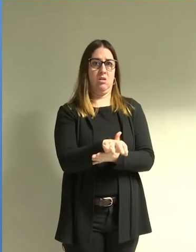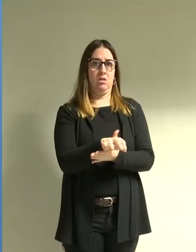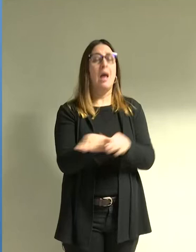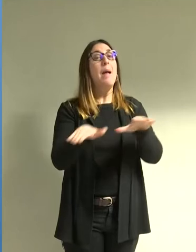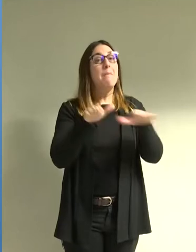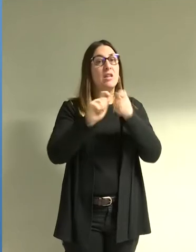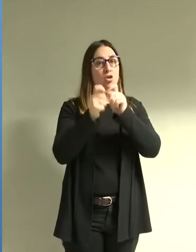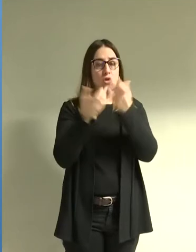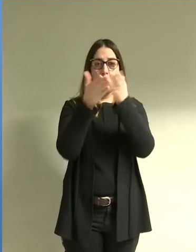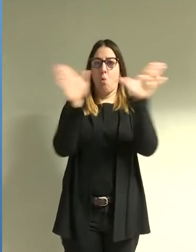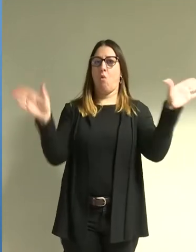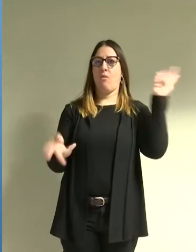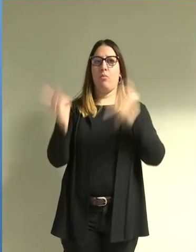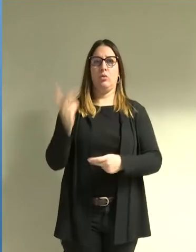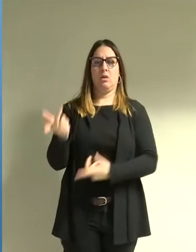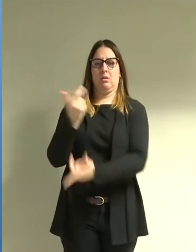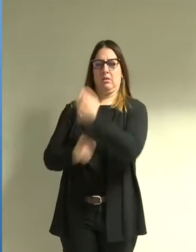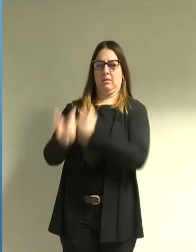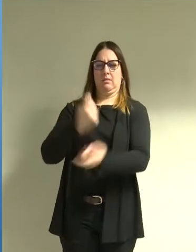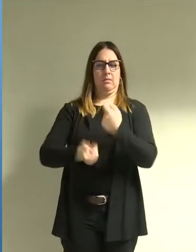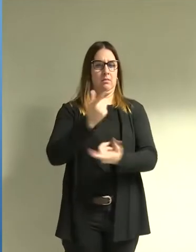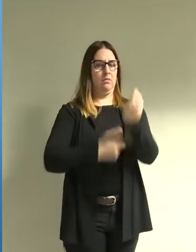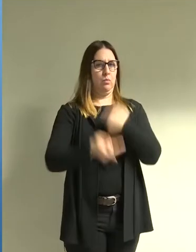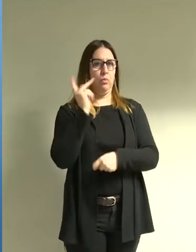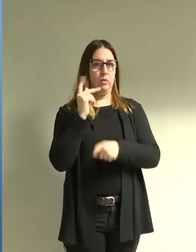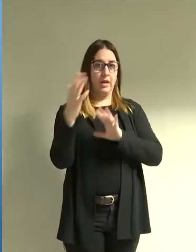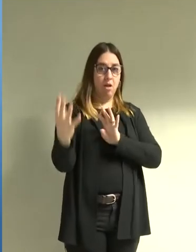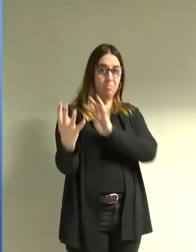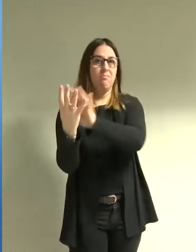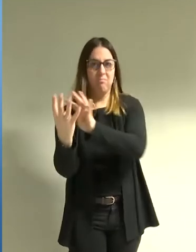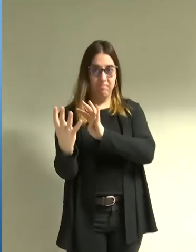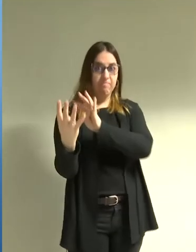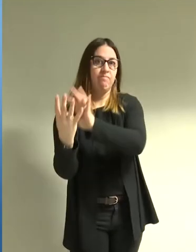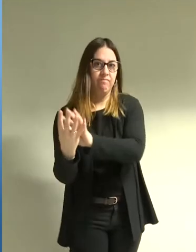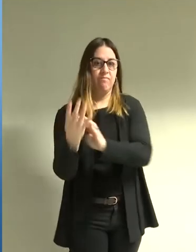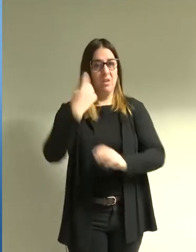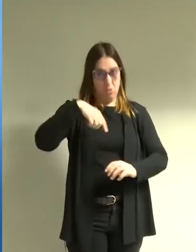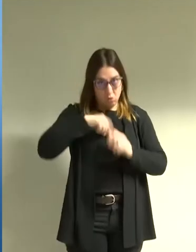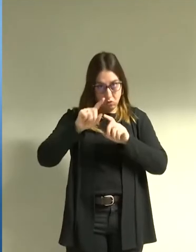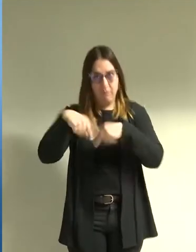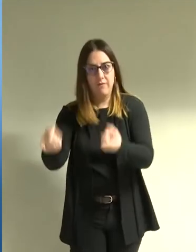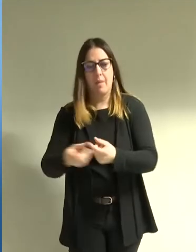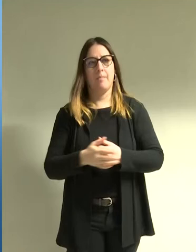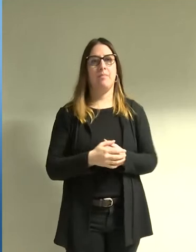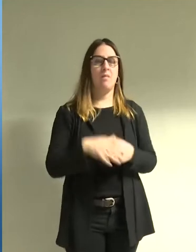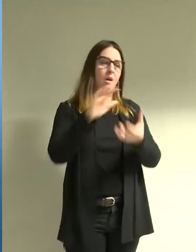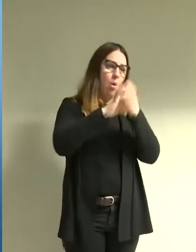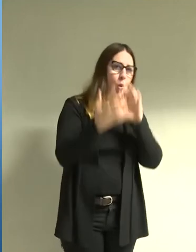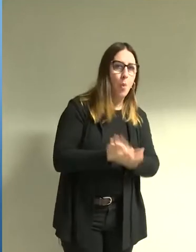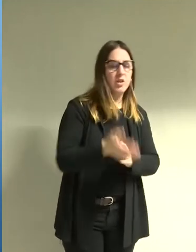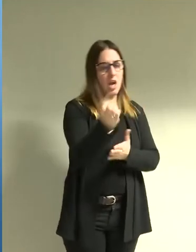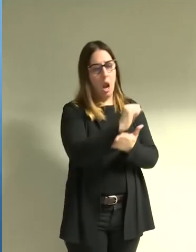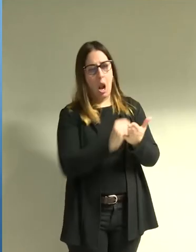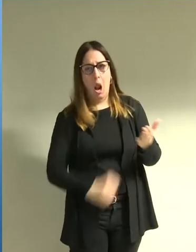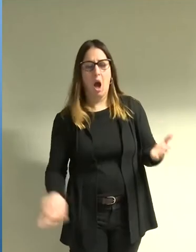le plus possible plus de monde possible et en étant au plus proche des habitants elle est compliquée elle est mal écrite on